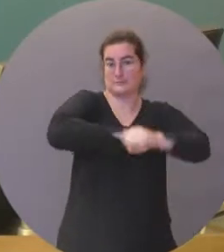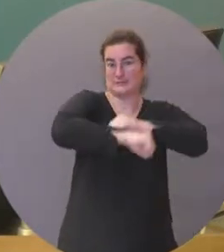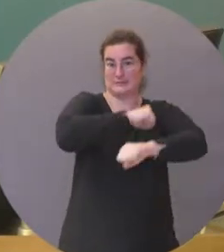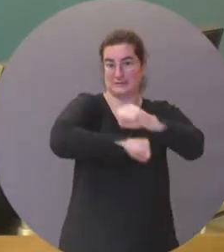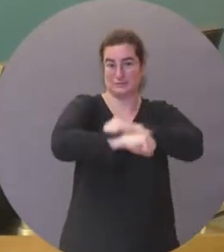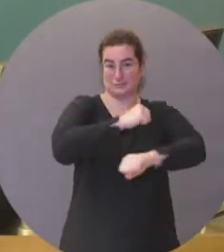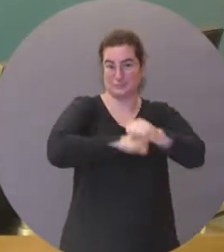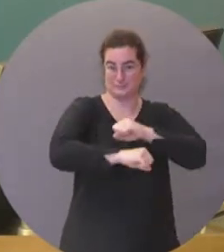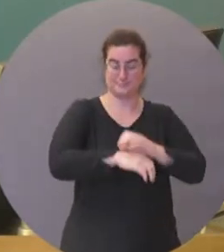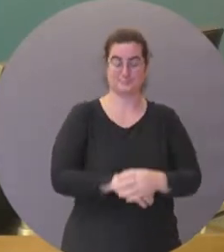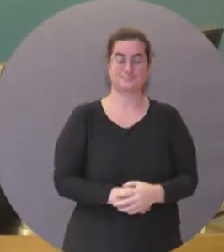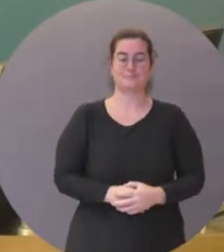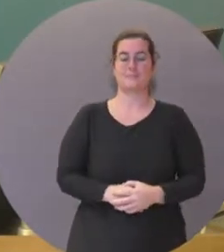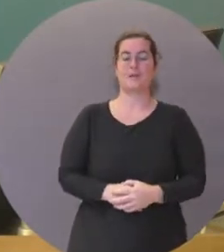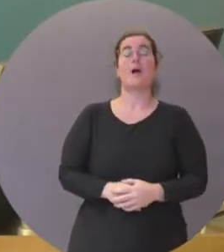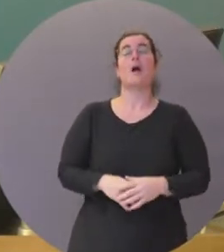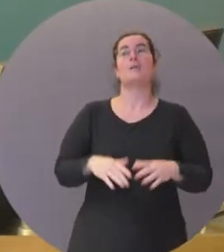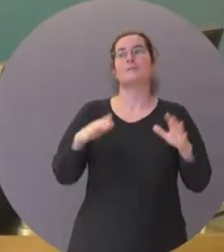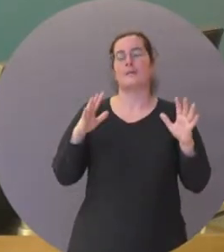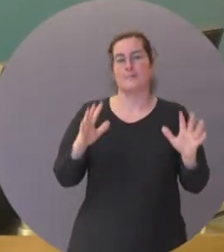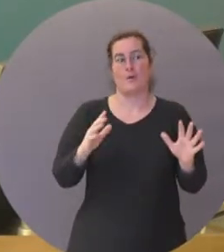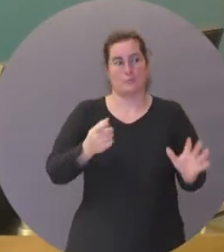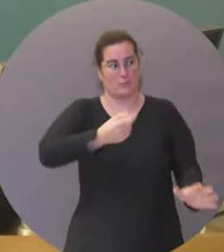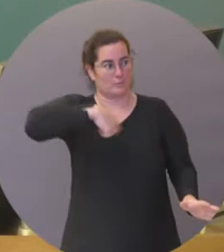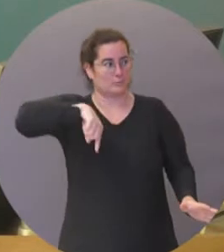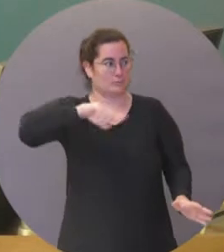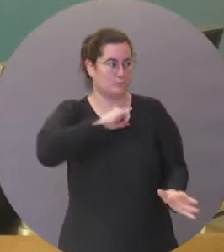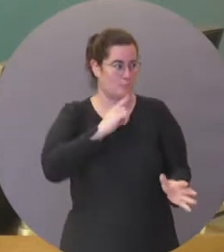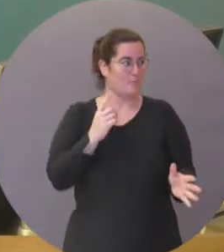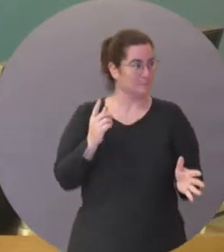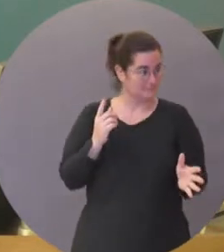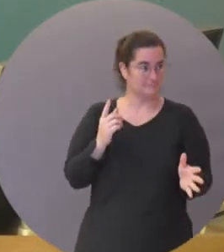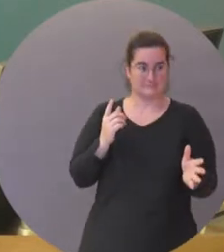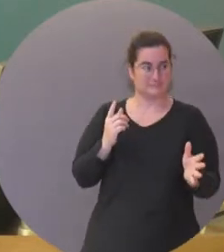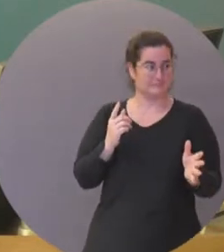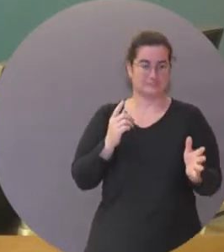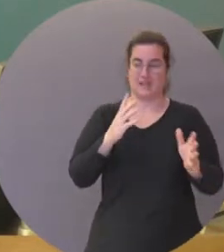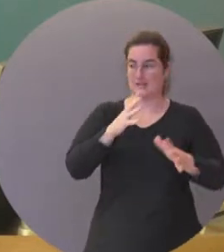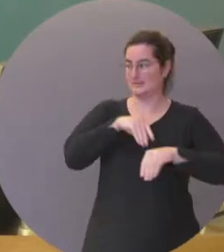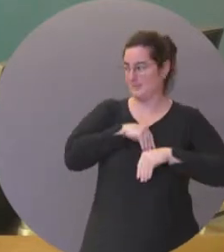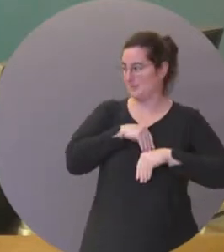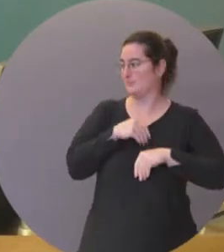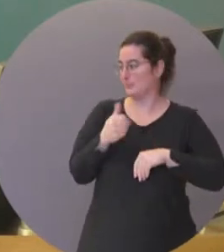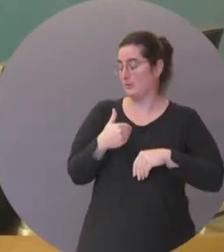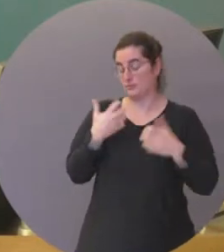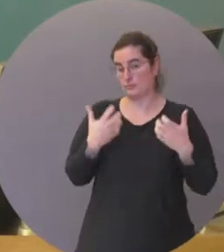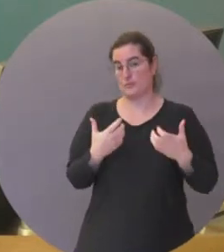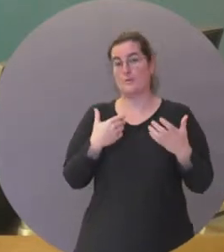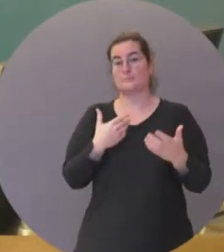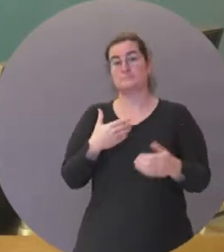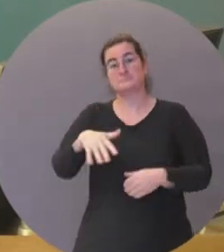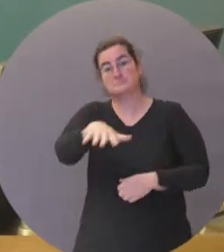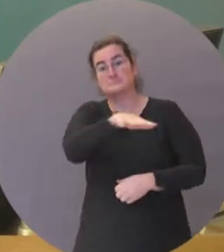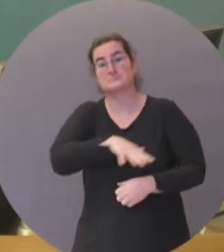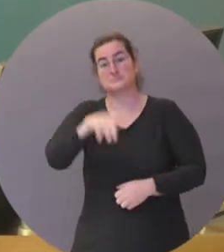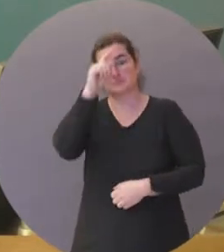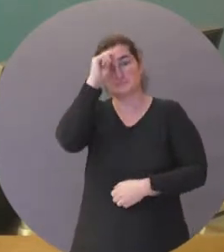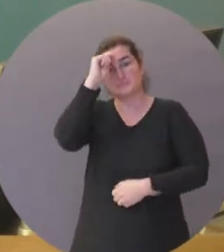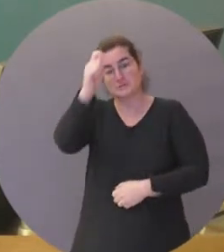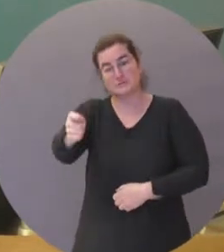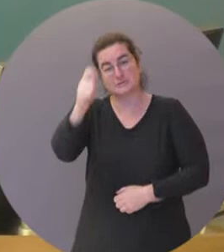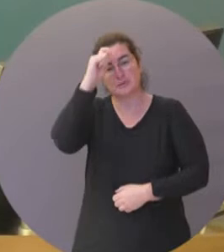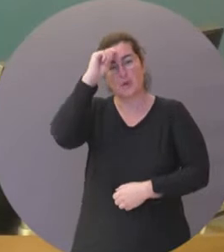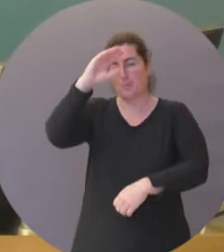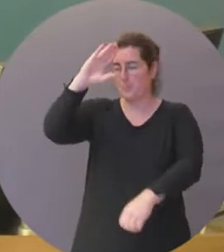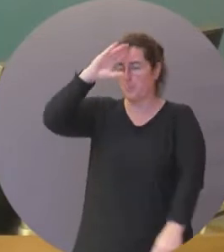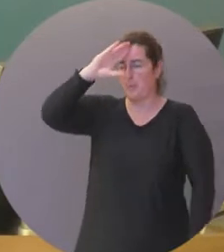en votre nom la résilience le professionnalisme et la patience des agents